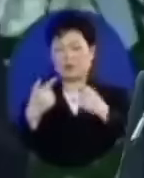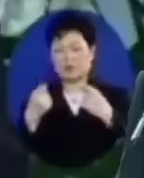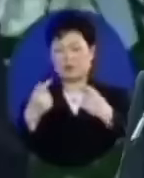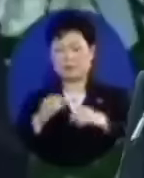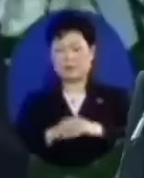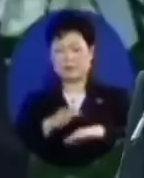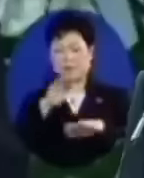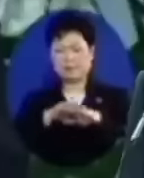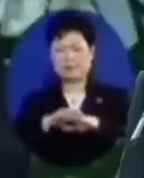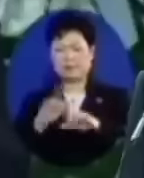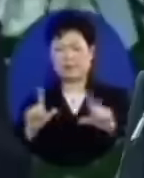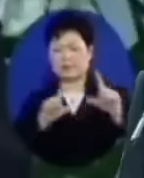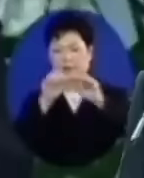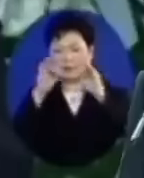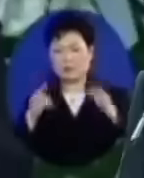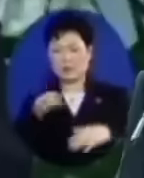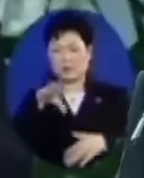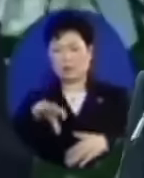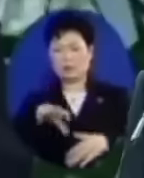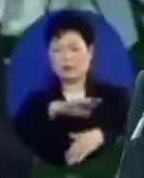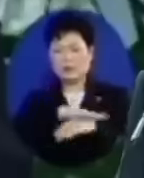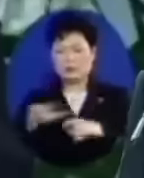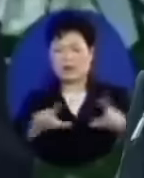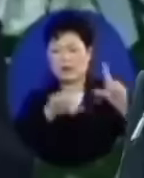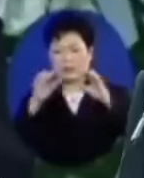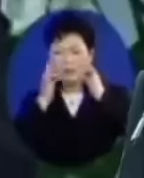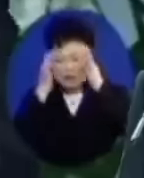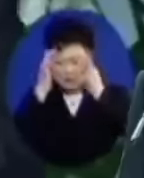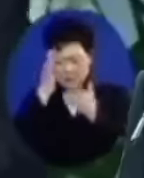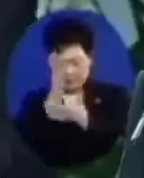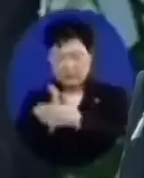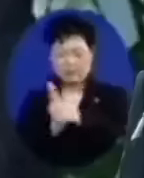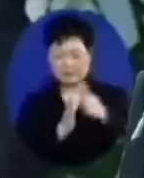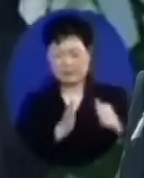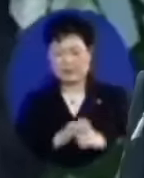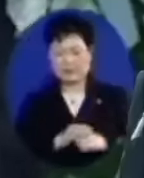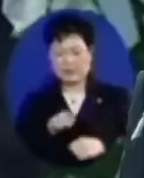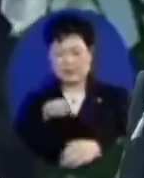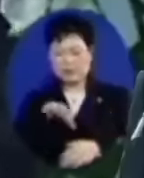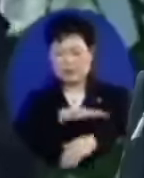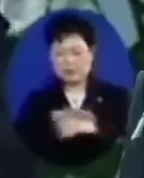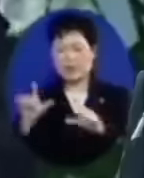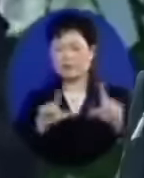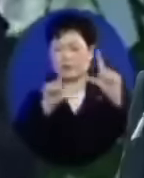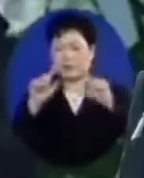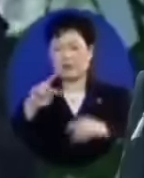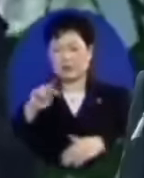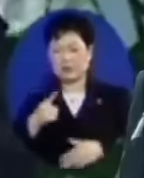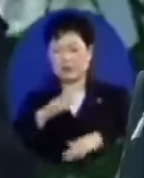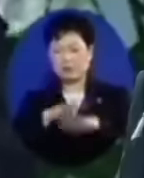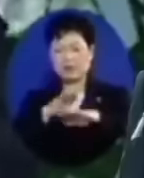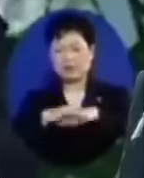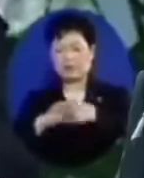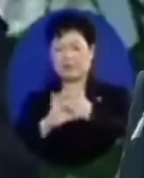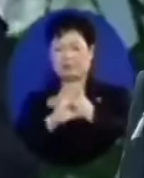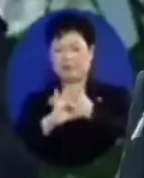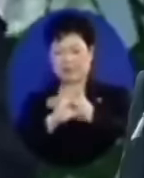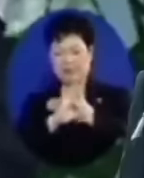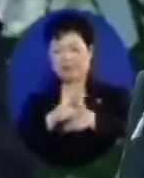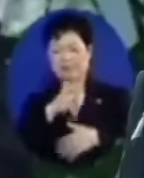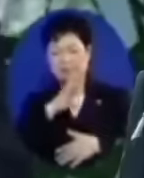텃밭에 사는 동안 여기에서 잘 살라고만 애를 써서는 안 되는 것입니다. 여기에서 아무리 잘 살아도 이 텃밭은 우리가 떠나가야 되는